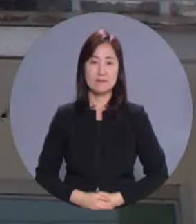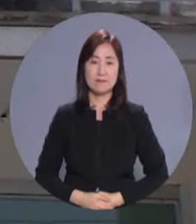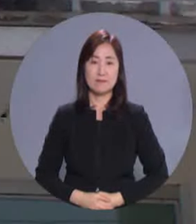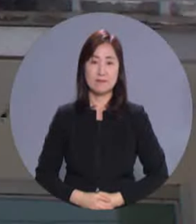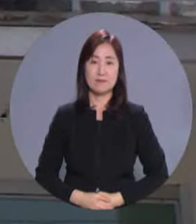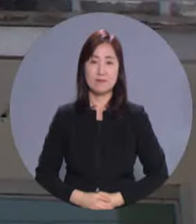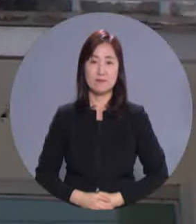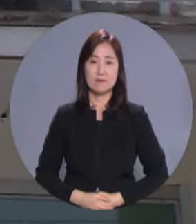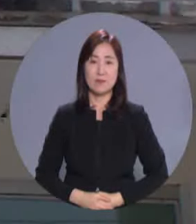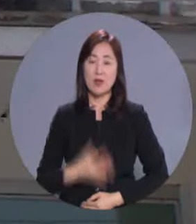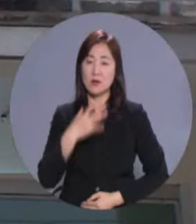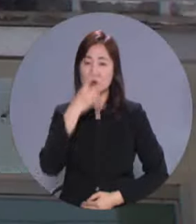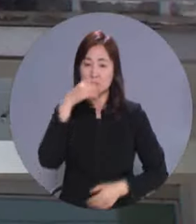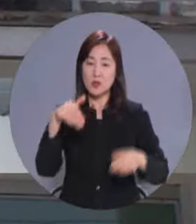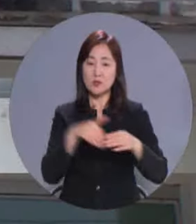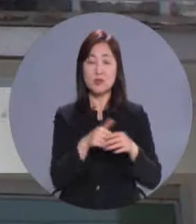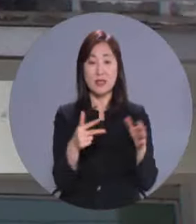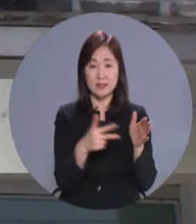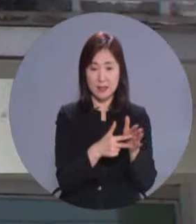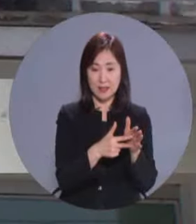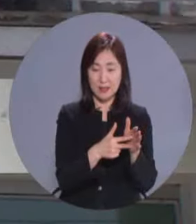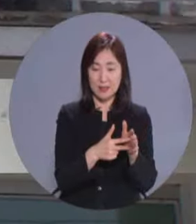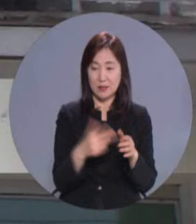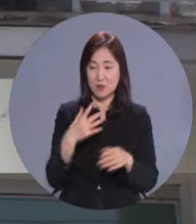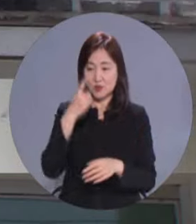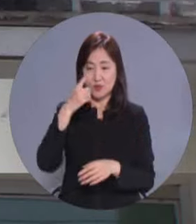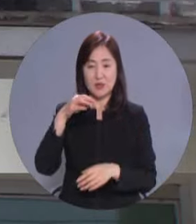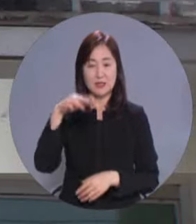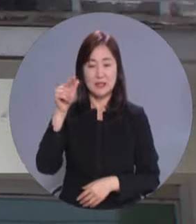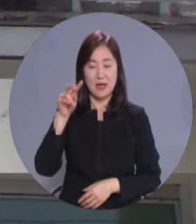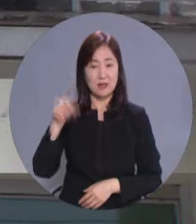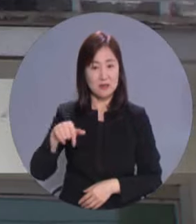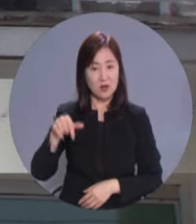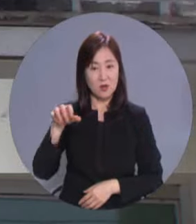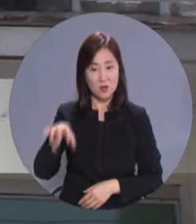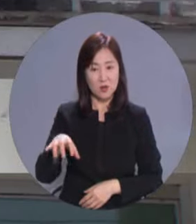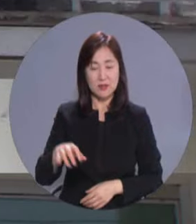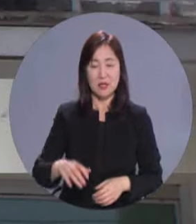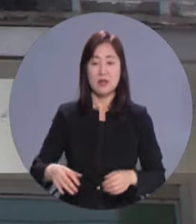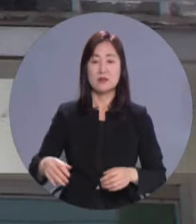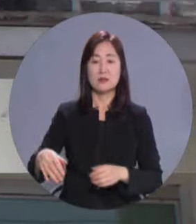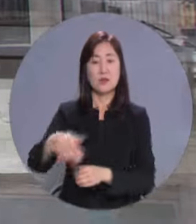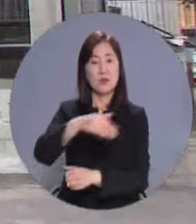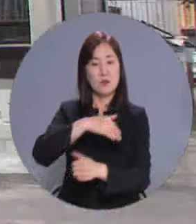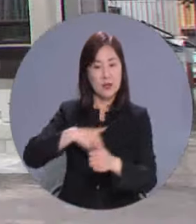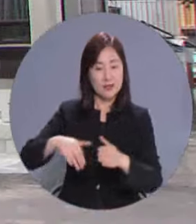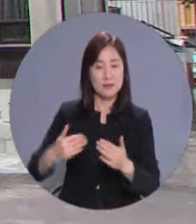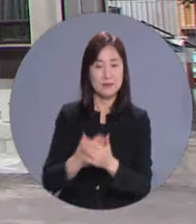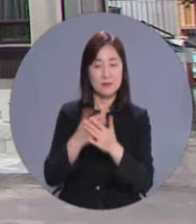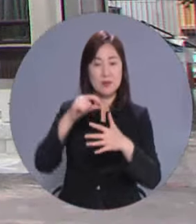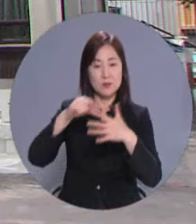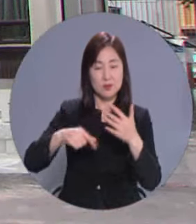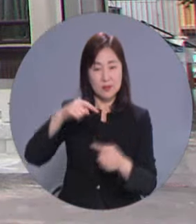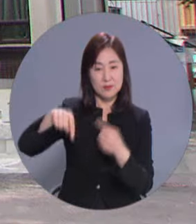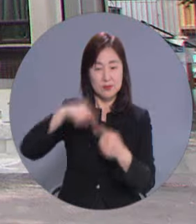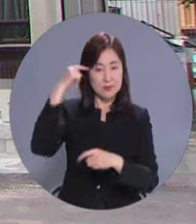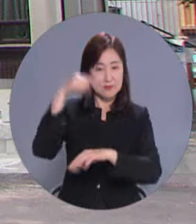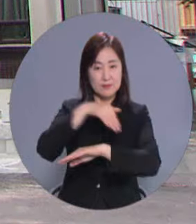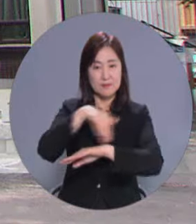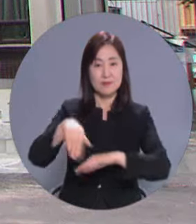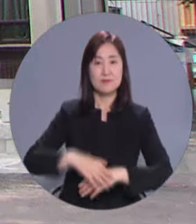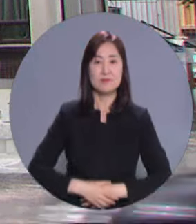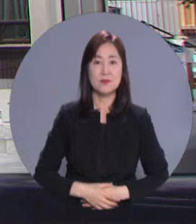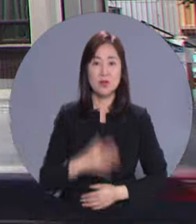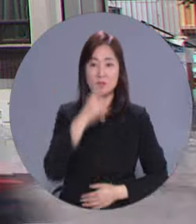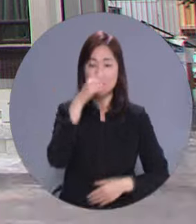얻었습니다 순천 문화재단이 순천부 읍성 남문터 광장 활성화 프로그램을 진행합니다 순천